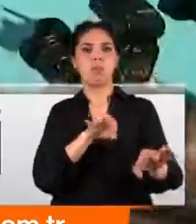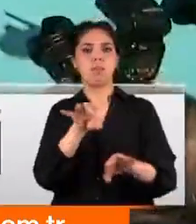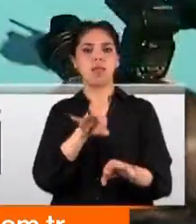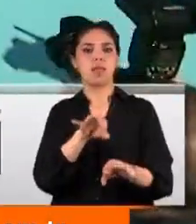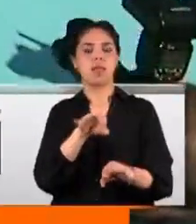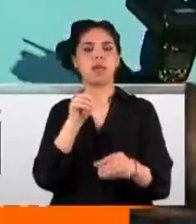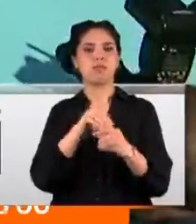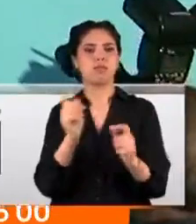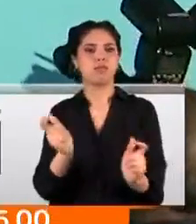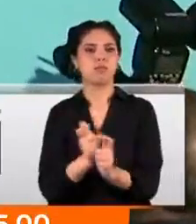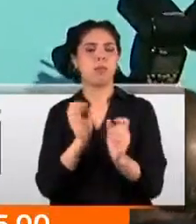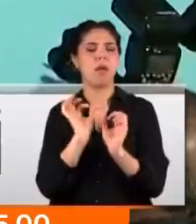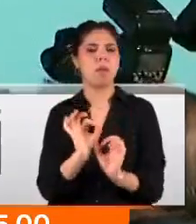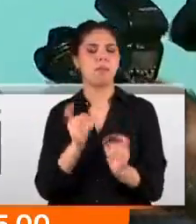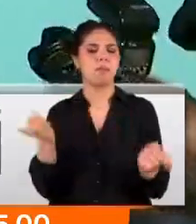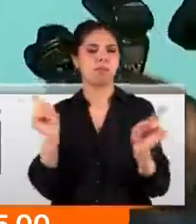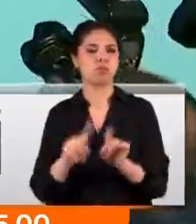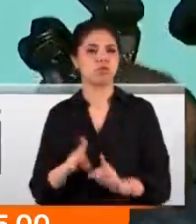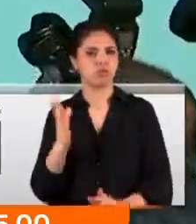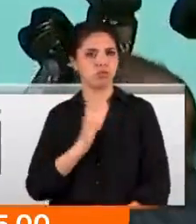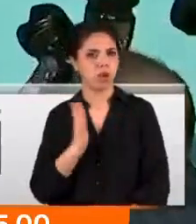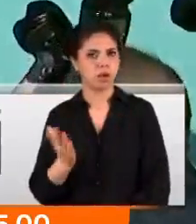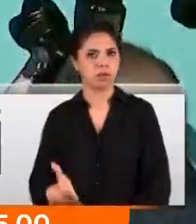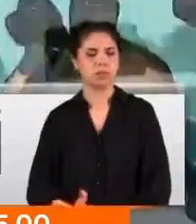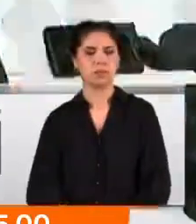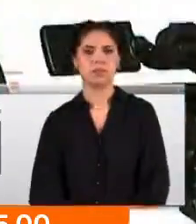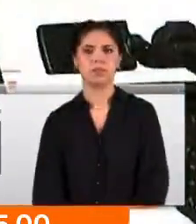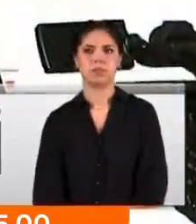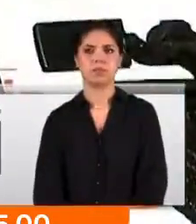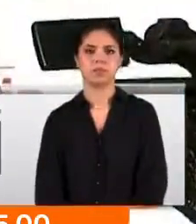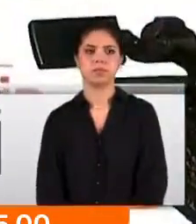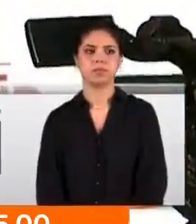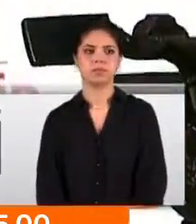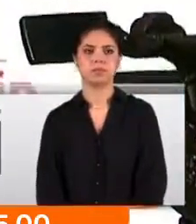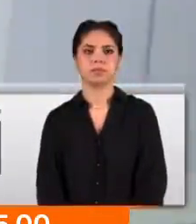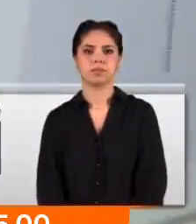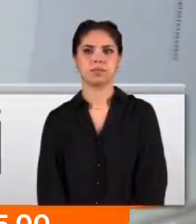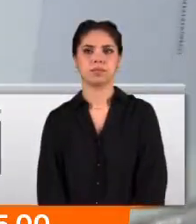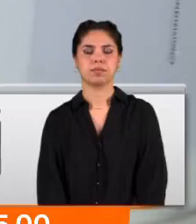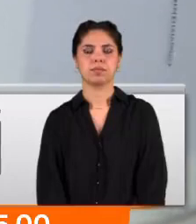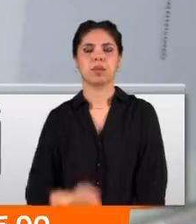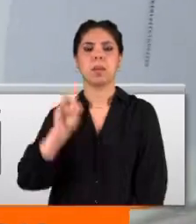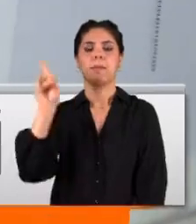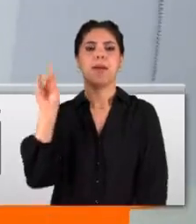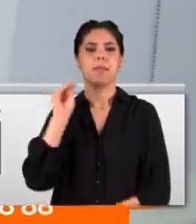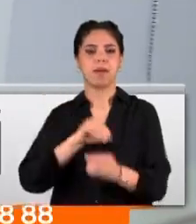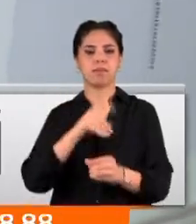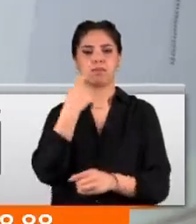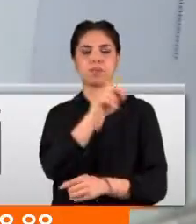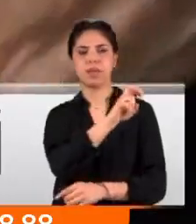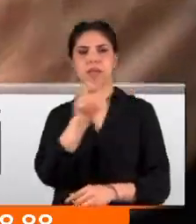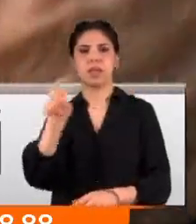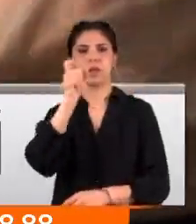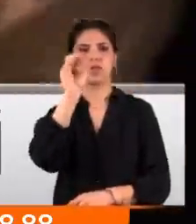şeklini vermek için sık sık bir araya geliyor. Cumhur İttifakı, Cumhur İttifakı. MHP'de